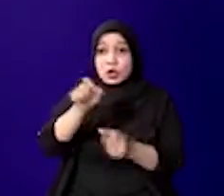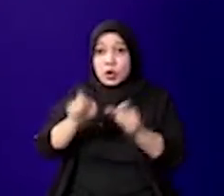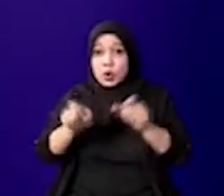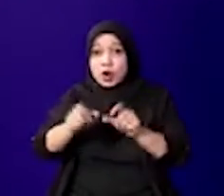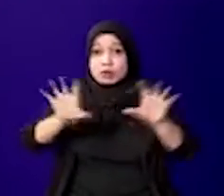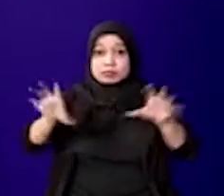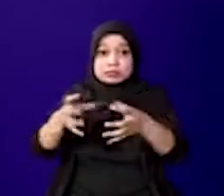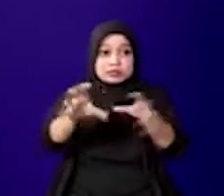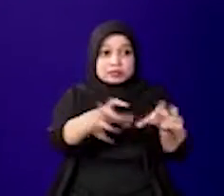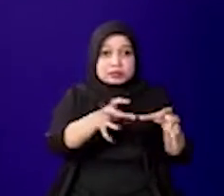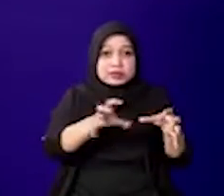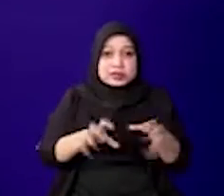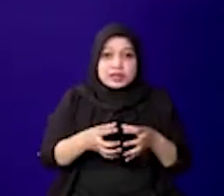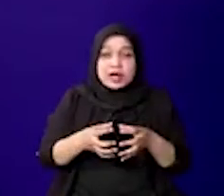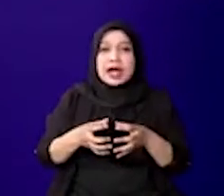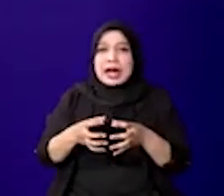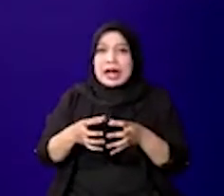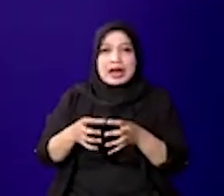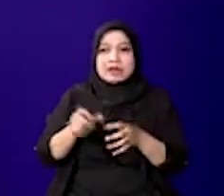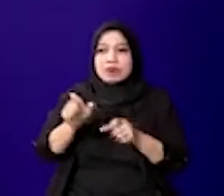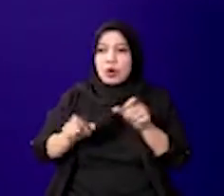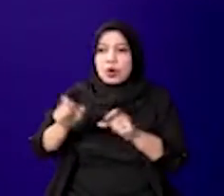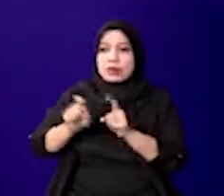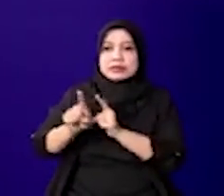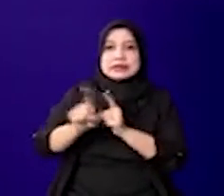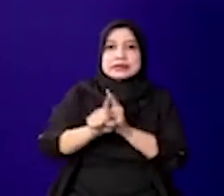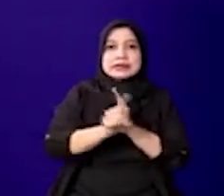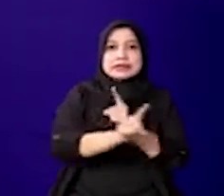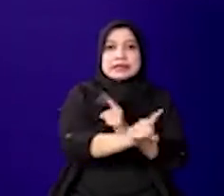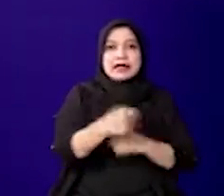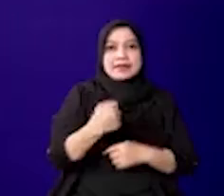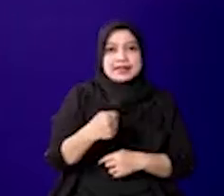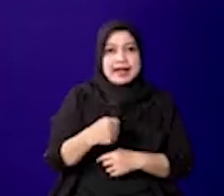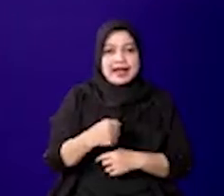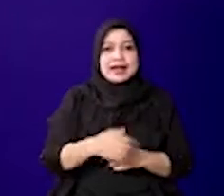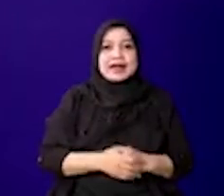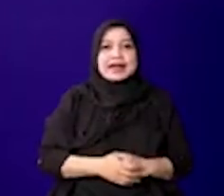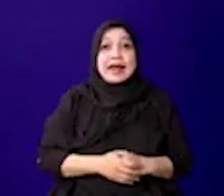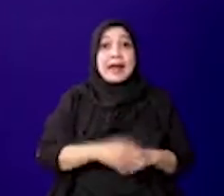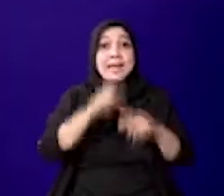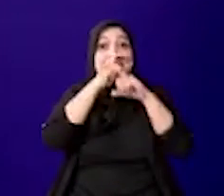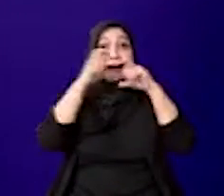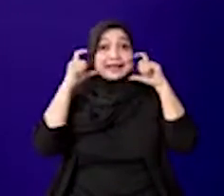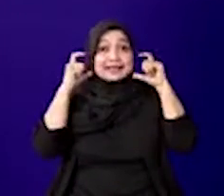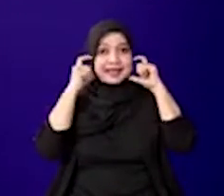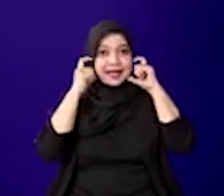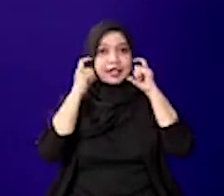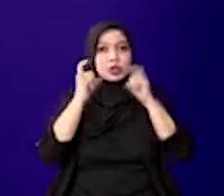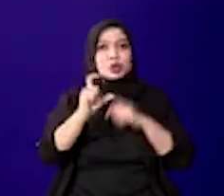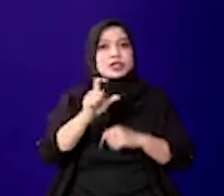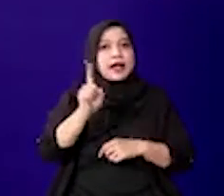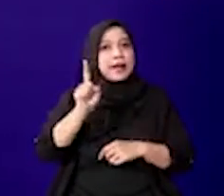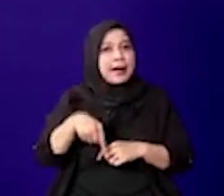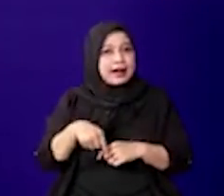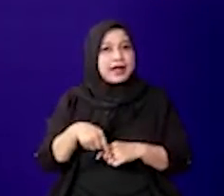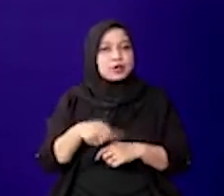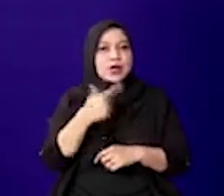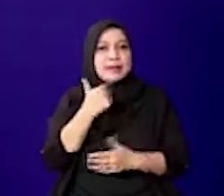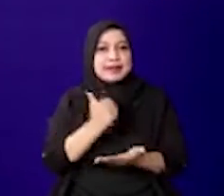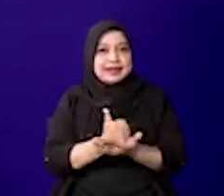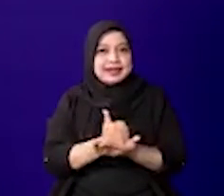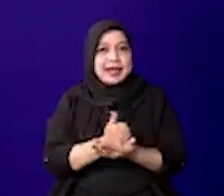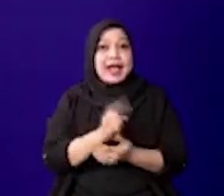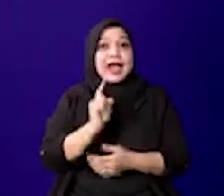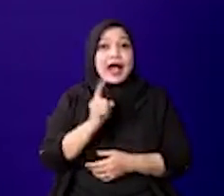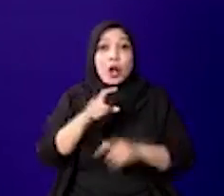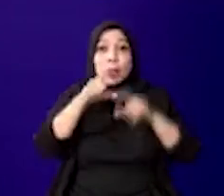enggak ada jarak apalagi kalau pakai masker-masker itu Eh tergantung kita makannya masker kain itu hanya memberikan